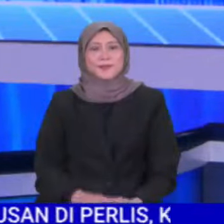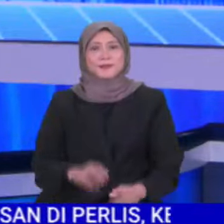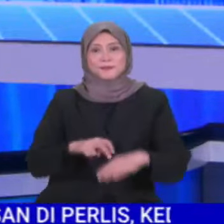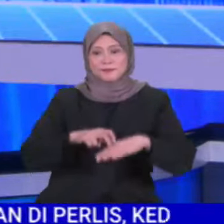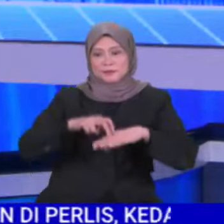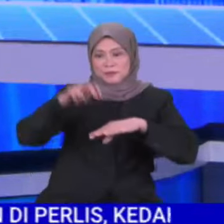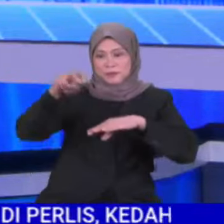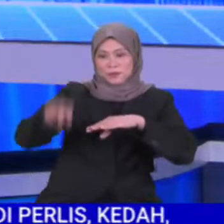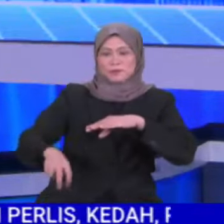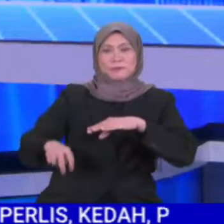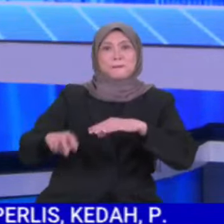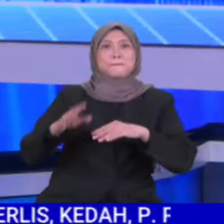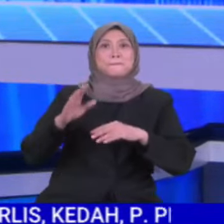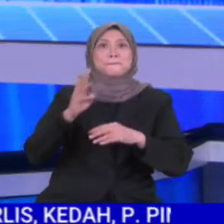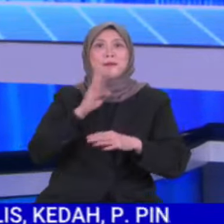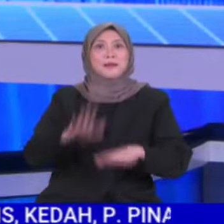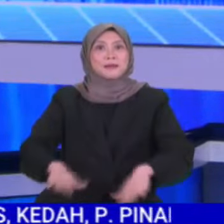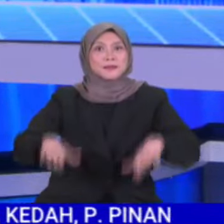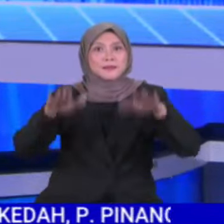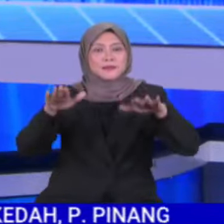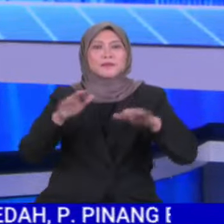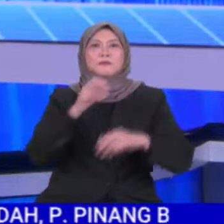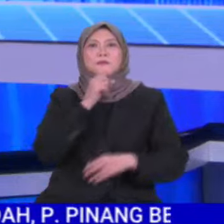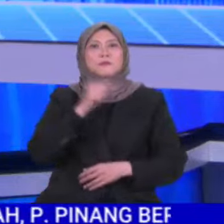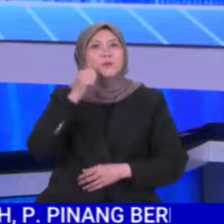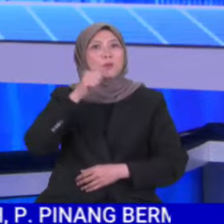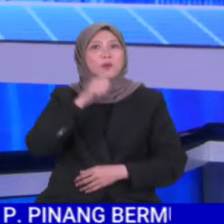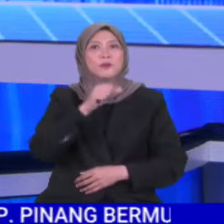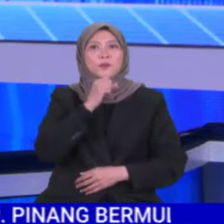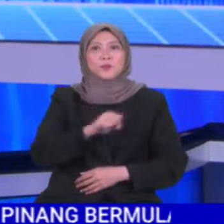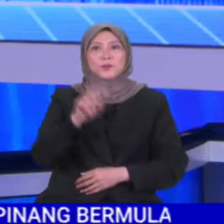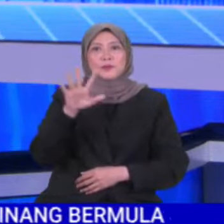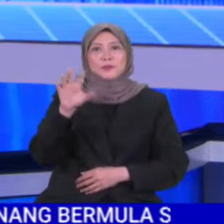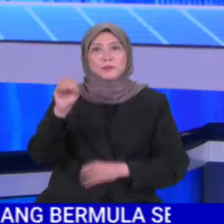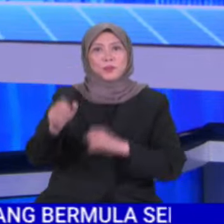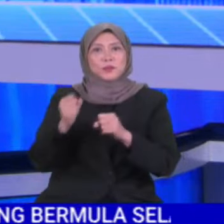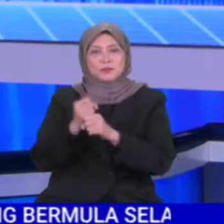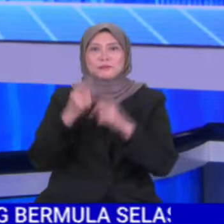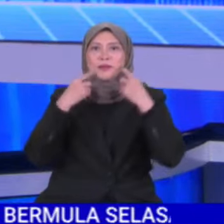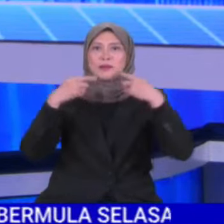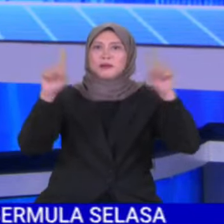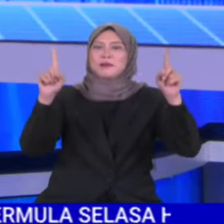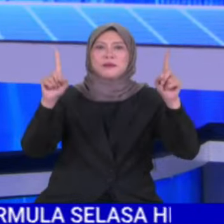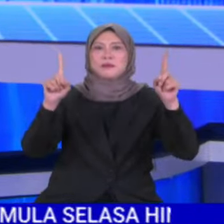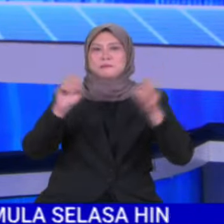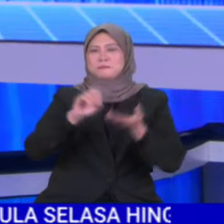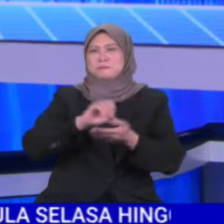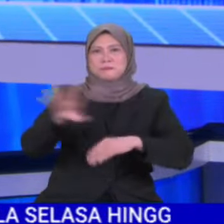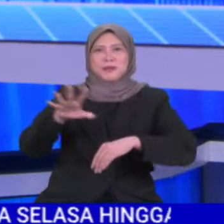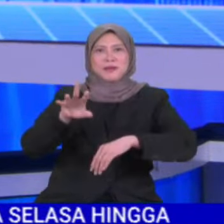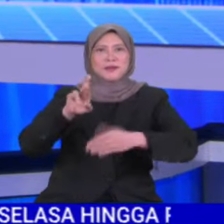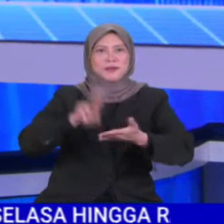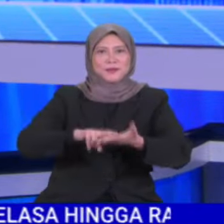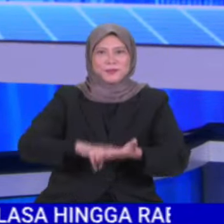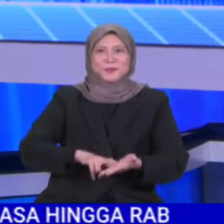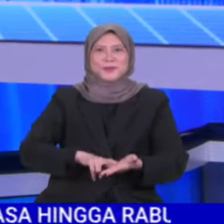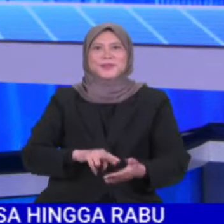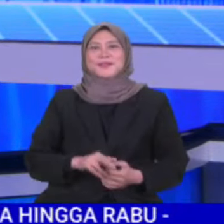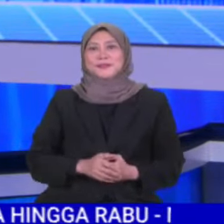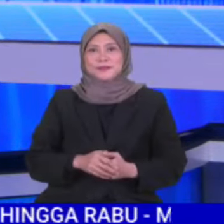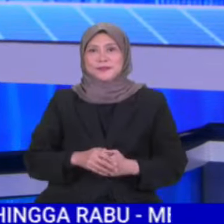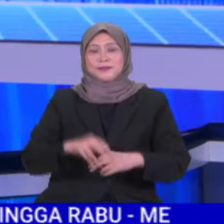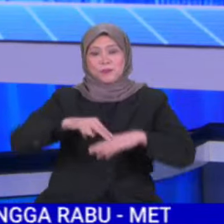Terjun banji 23 kali, seorang wanita berusia 50 tahun berjaya pecah rekod dunia gini. Ya